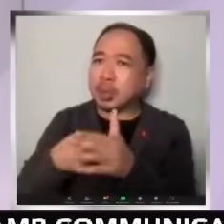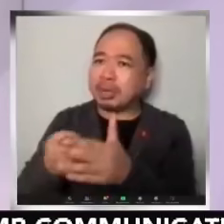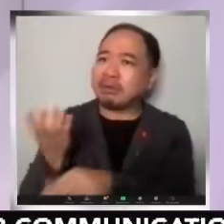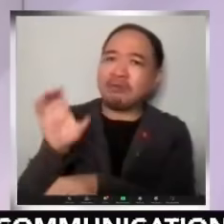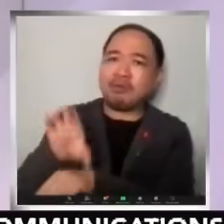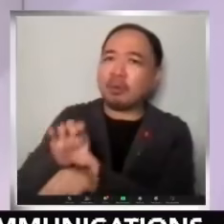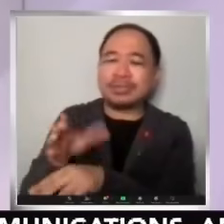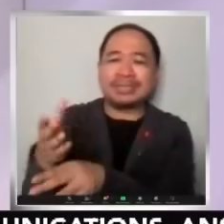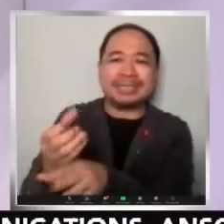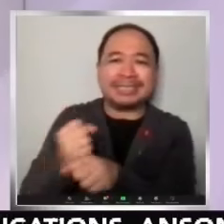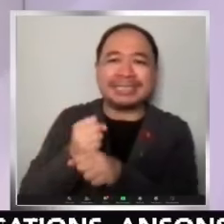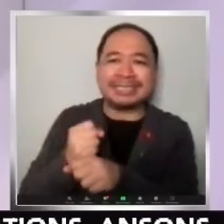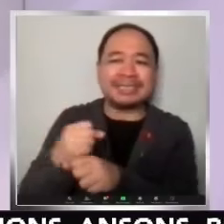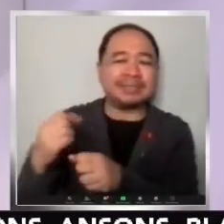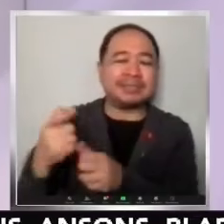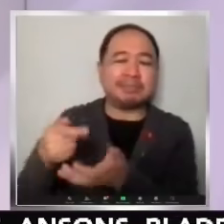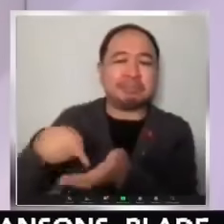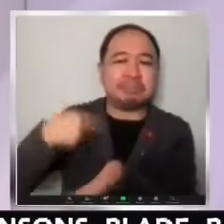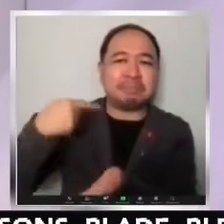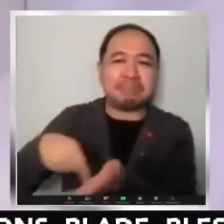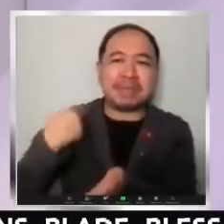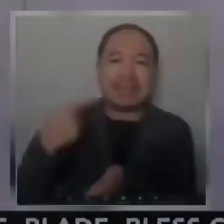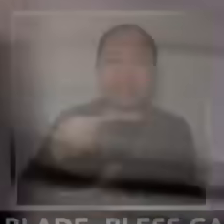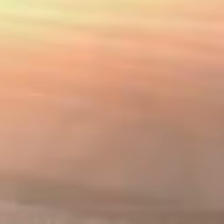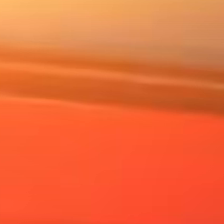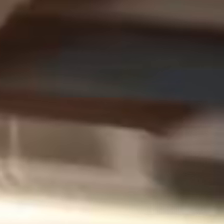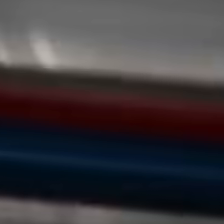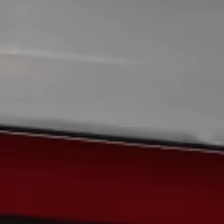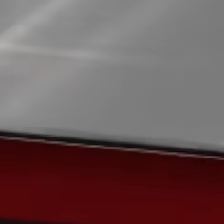si Mav Gonzalez. Mav.